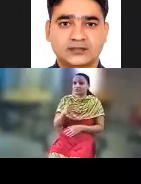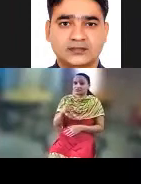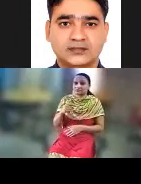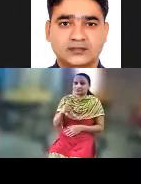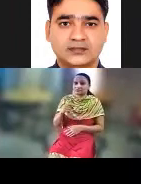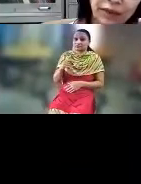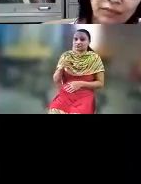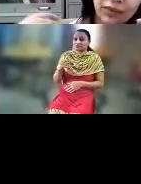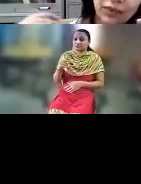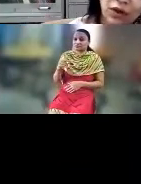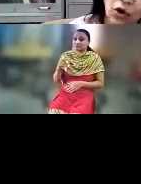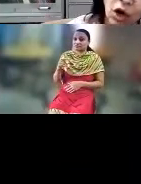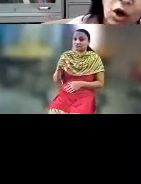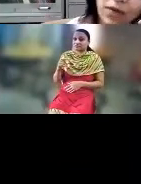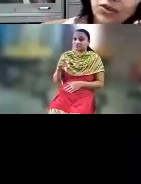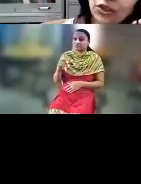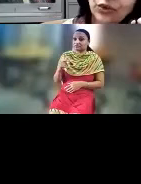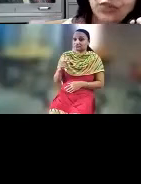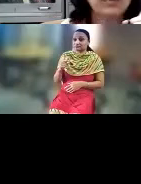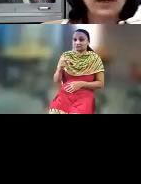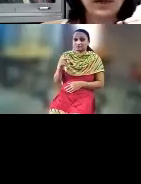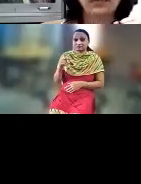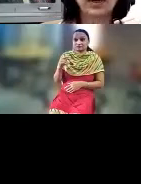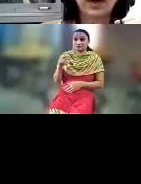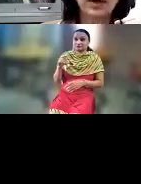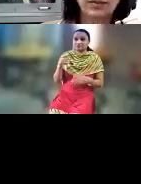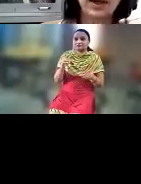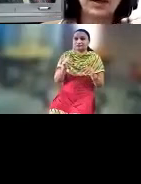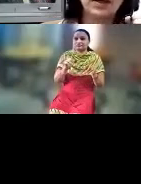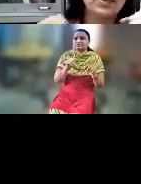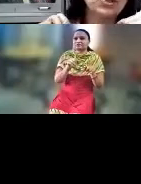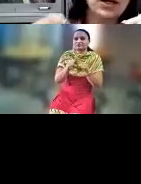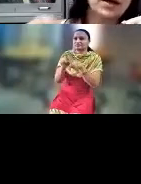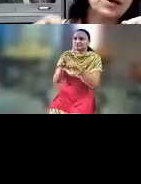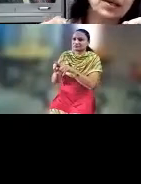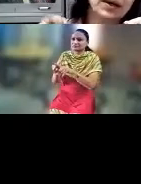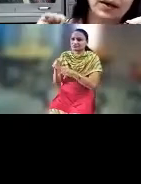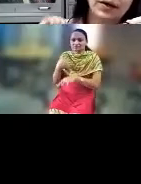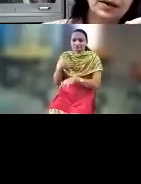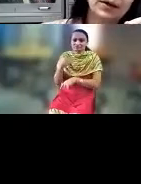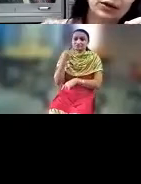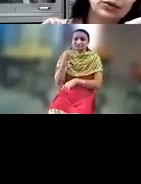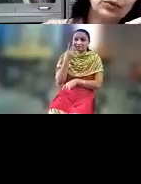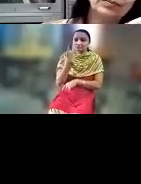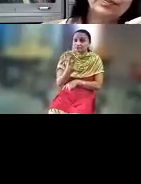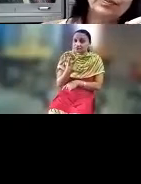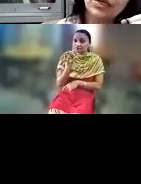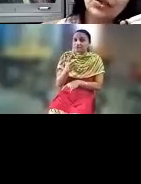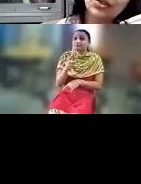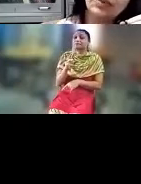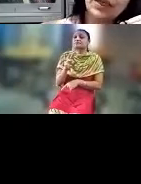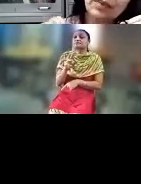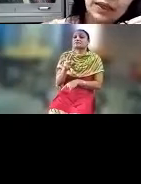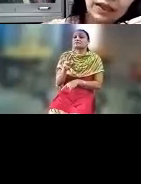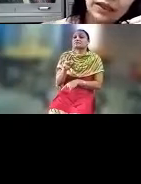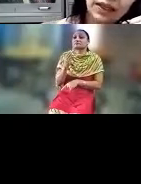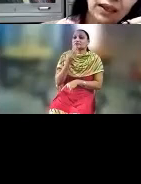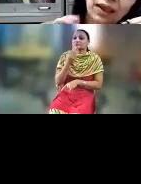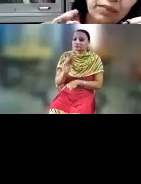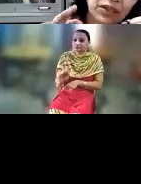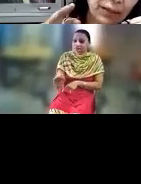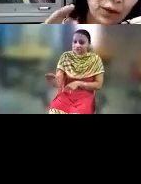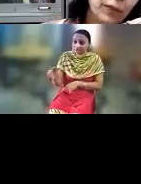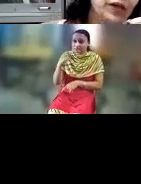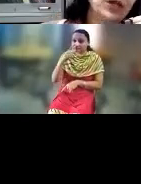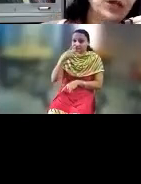जो एक बड़ी कॉमन सिचुएशन मेरे क्लिनिक में आती है, मैं चाइल्ड गाइडेंस क्लिनिक रन करती हूँ, जिसमें कि मदर से कहती है